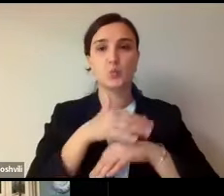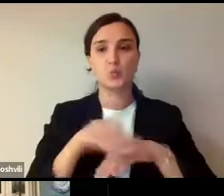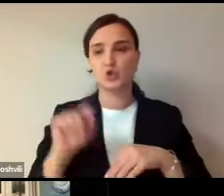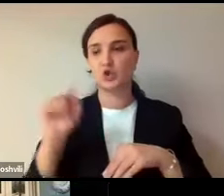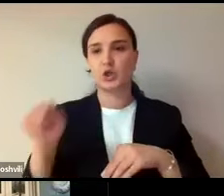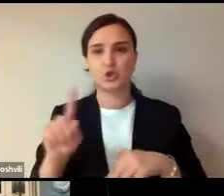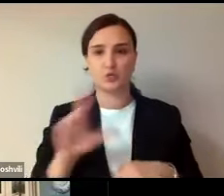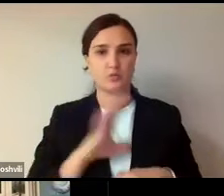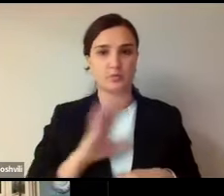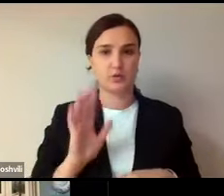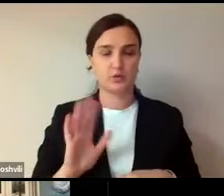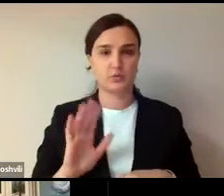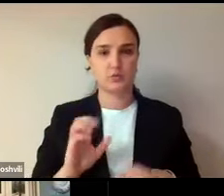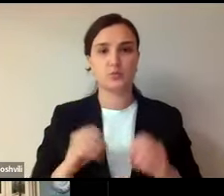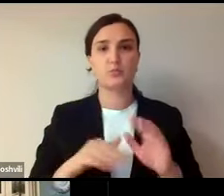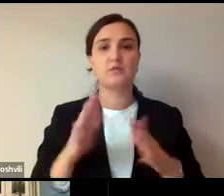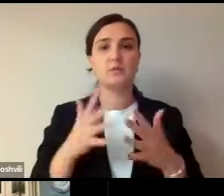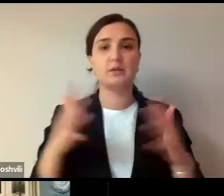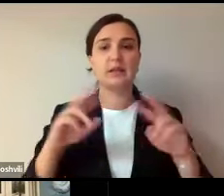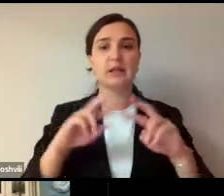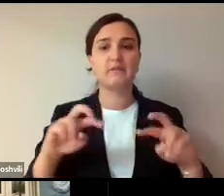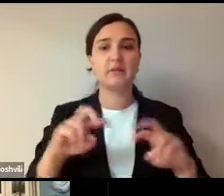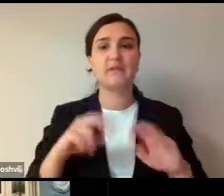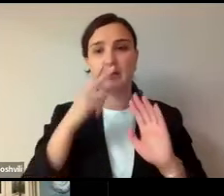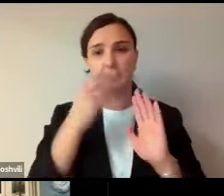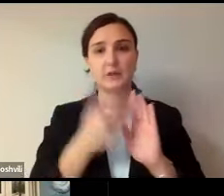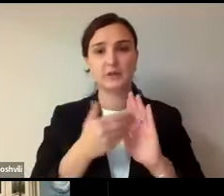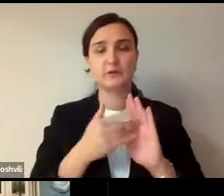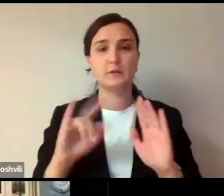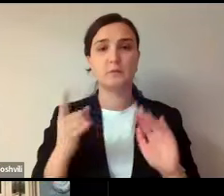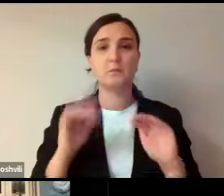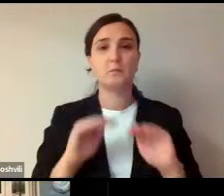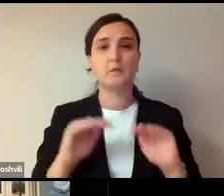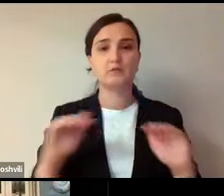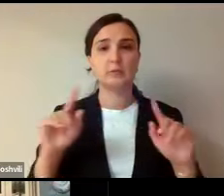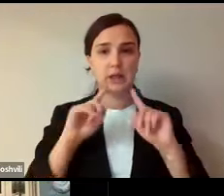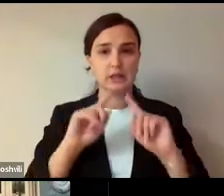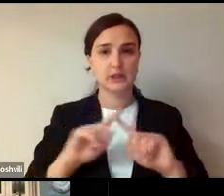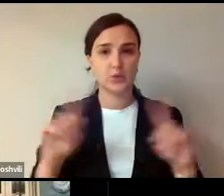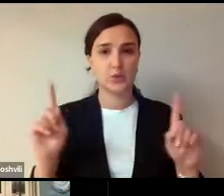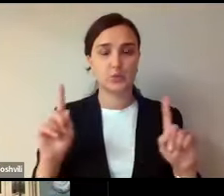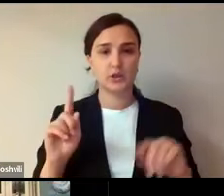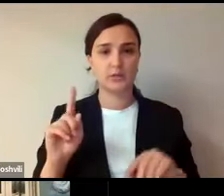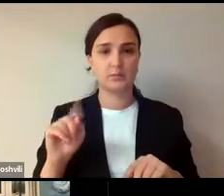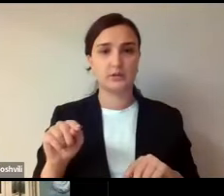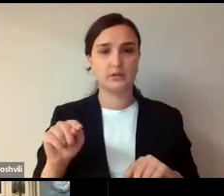აღმოჩნდებიან. უფრო მეტიც, კვლევმა აჩვენეს, რომ ბავშვები განსაკუთრებით, რომლებიც